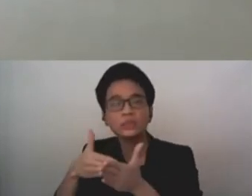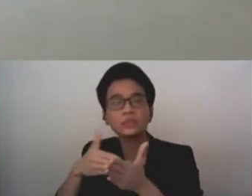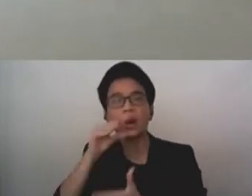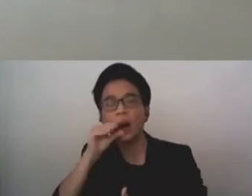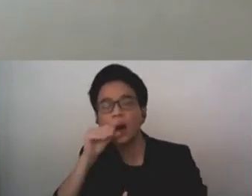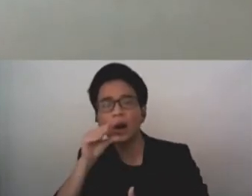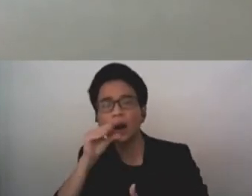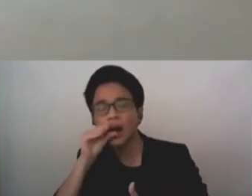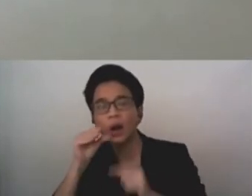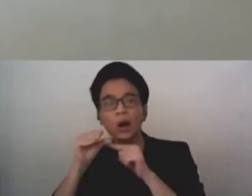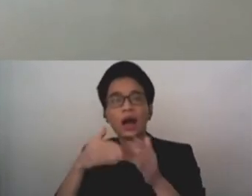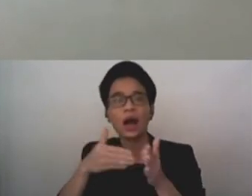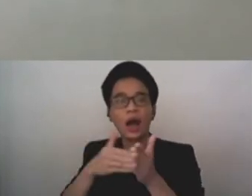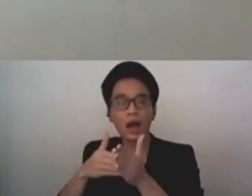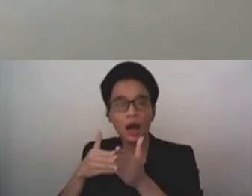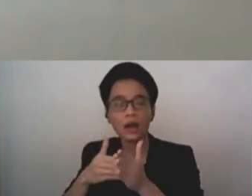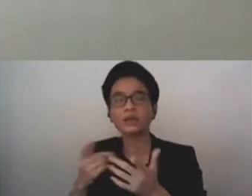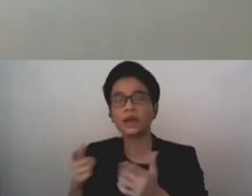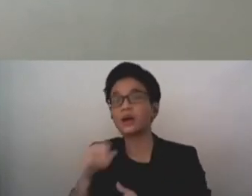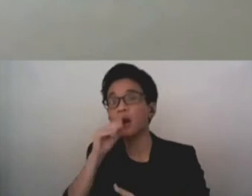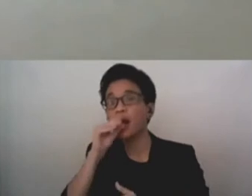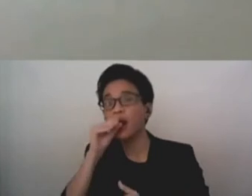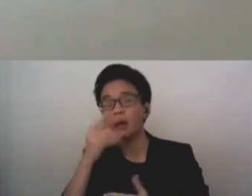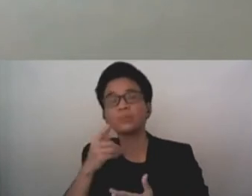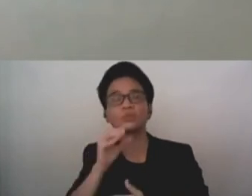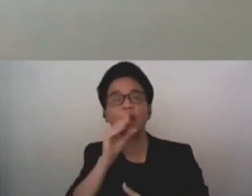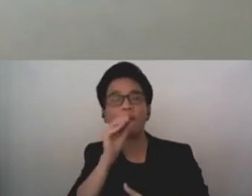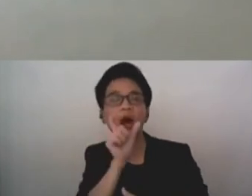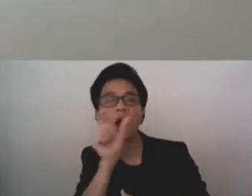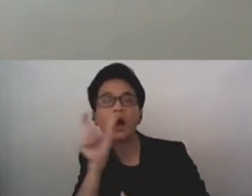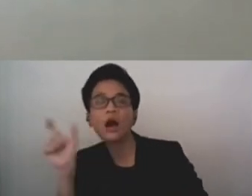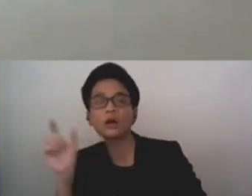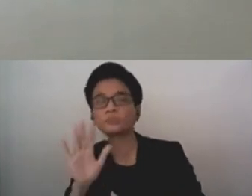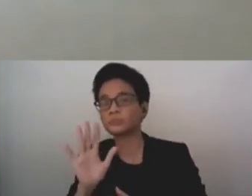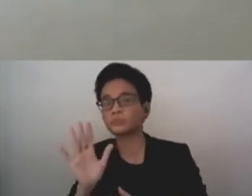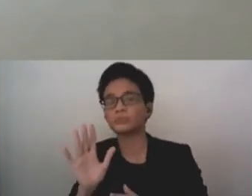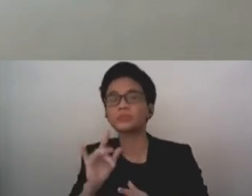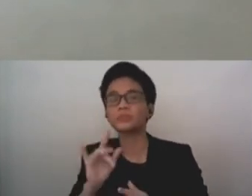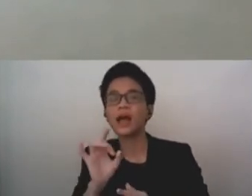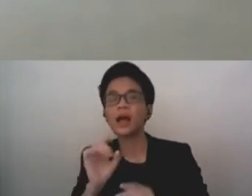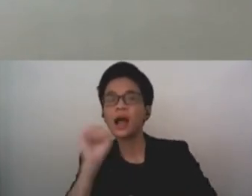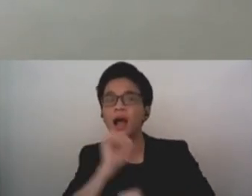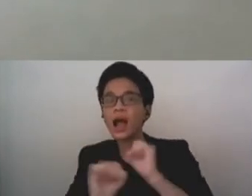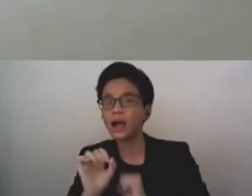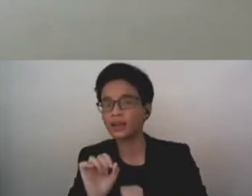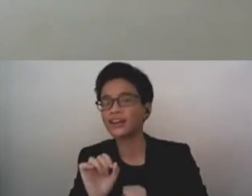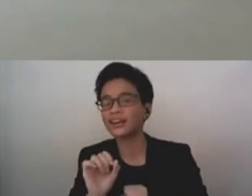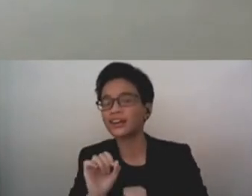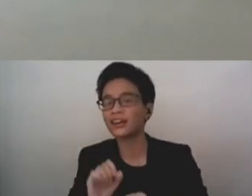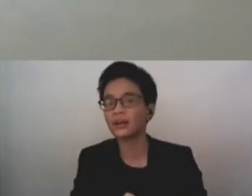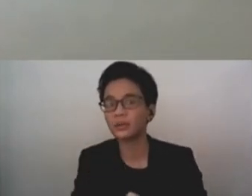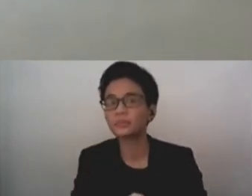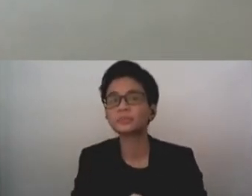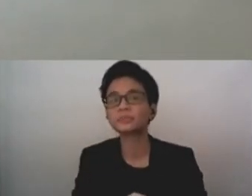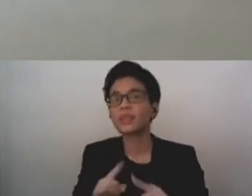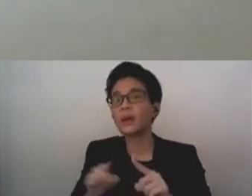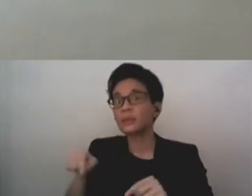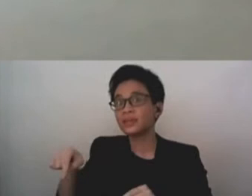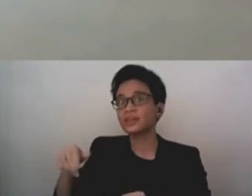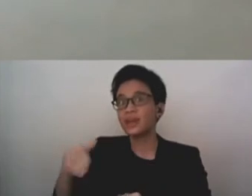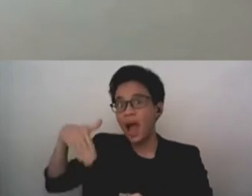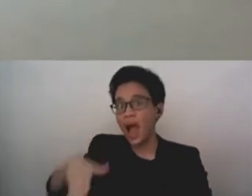untuk berbicara, non-verbal. Kalau untuk fisiknya, dia bisa, tapi memang balance-nya dia,